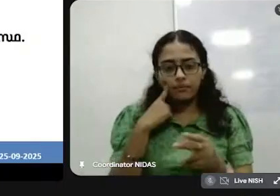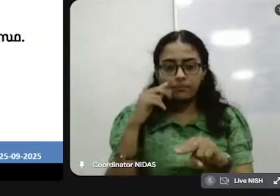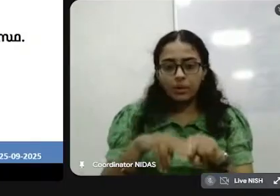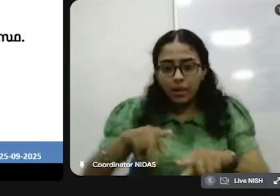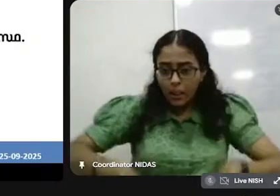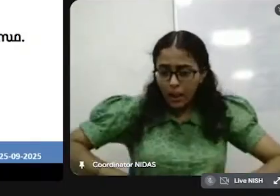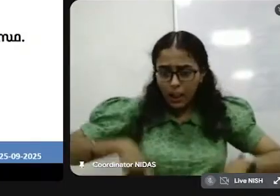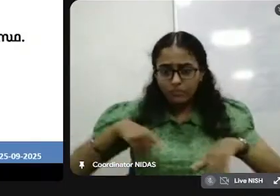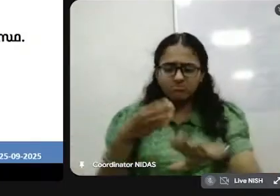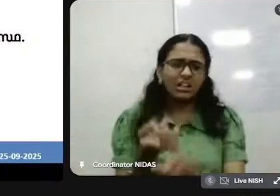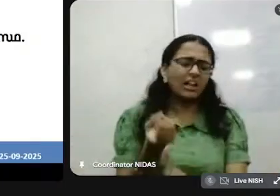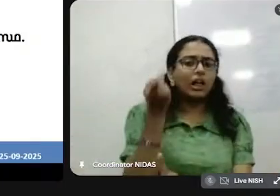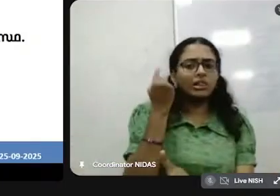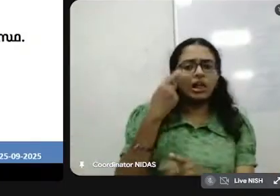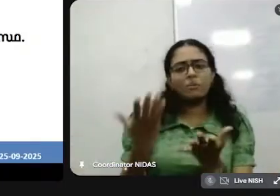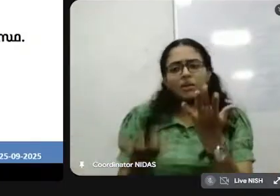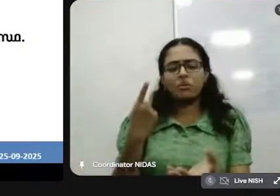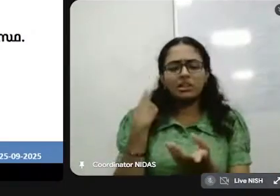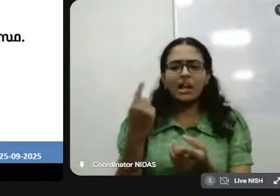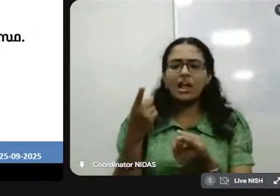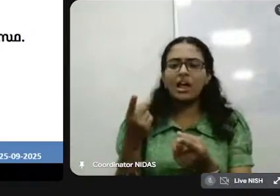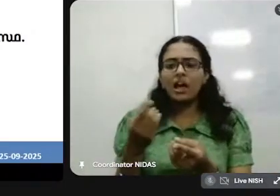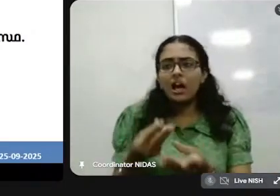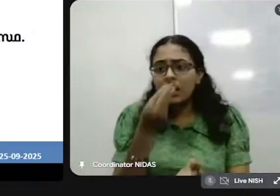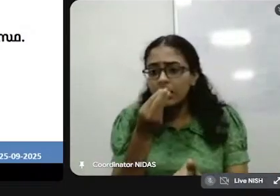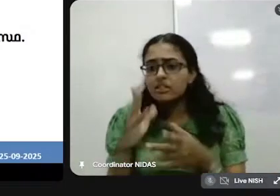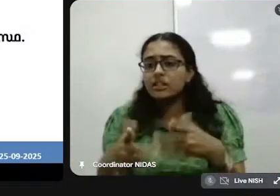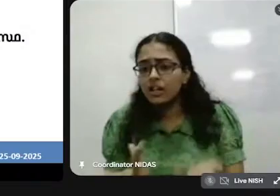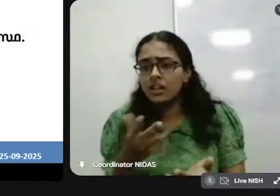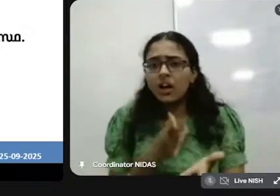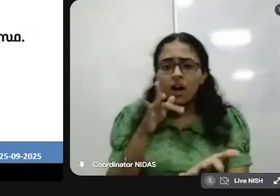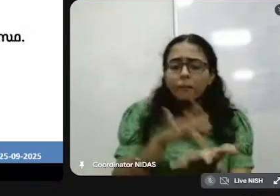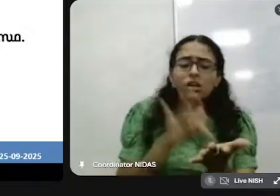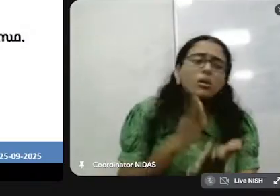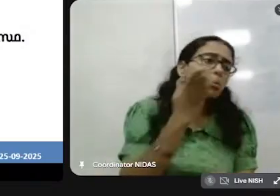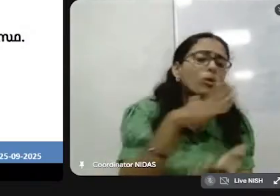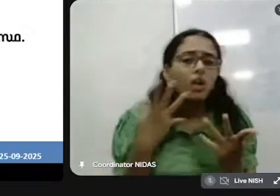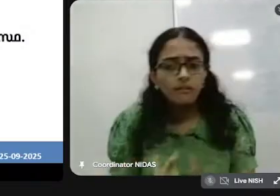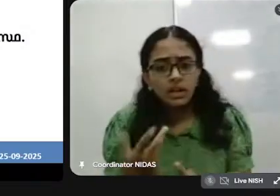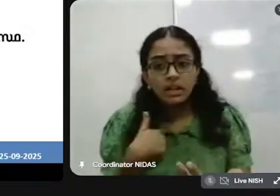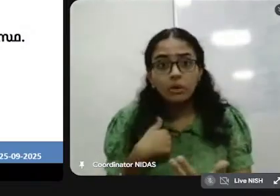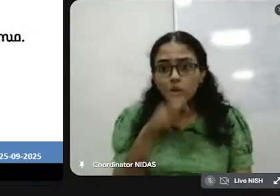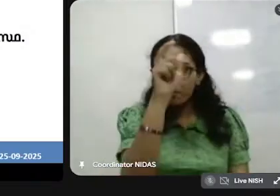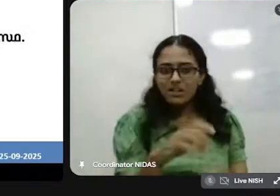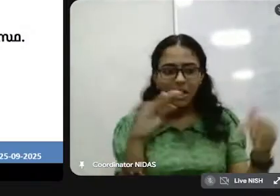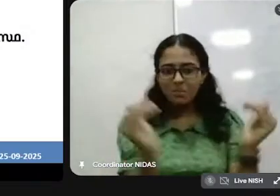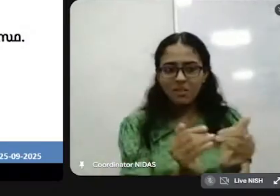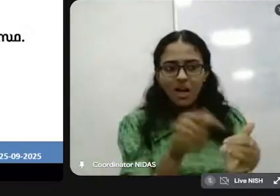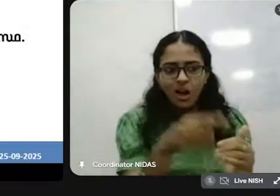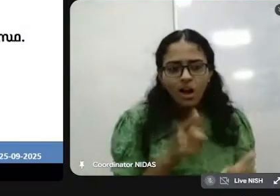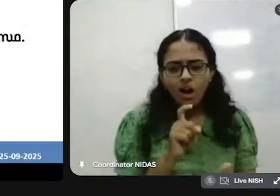ഇൻസിഡൻസ്, അതായത് ഇന്നലെ എന്താ ബ്രേക്ക്ഫാസ്റ്റ് കഴിച്ചത്, ഇന്നലെ നിങ്ങൾ ഫാമിലിയായിട്ട് എവിടെ പോയത്, ഇന്നലെ നമ്മൾ പോയപ്പോൾ ഒരാളെ കണ്ടിരുന്നില്ലേ,